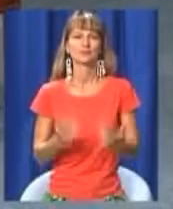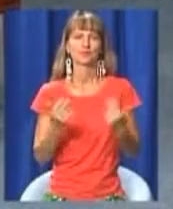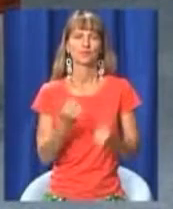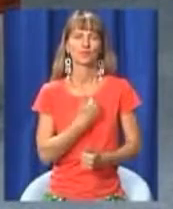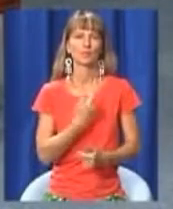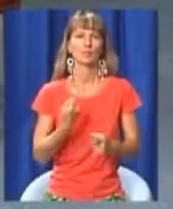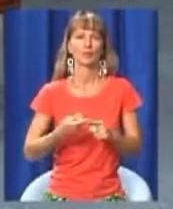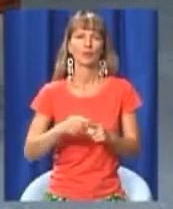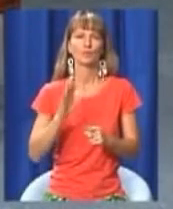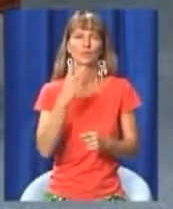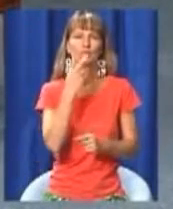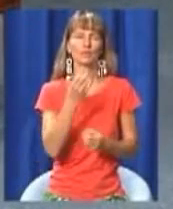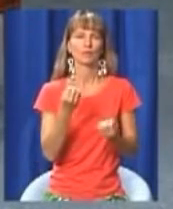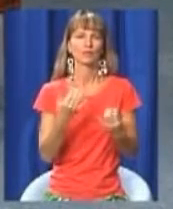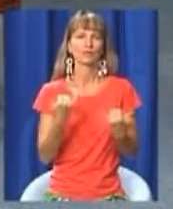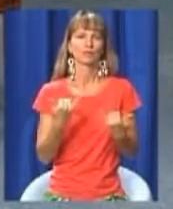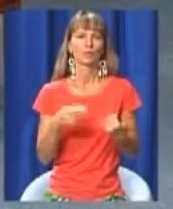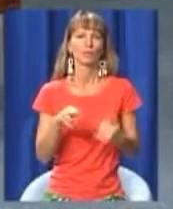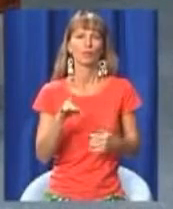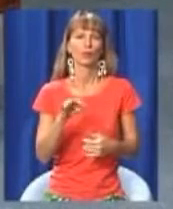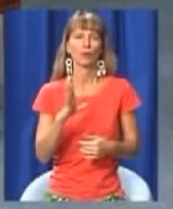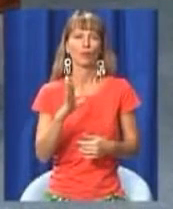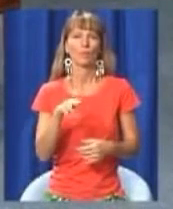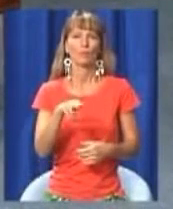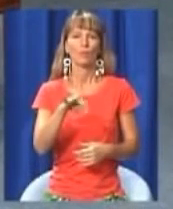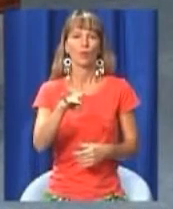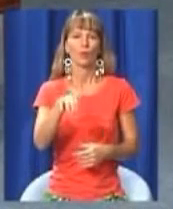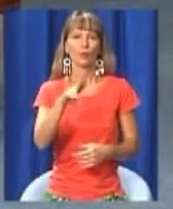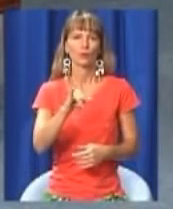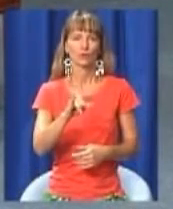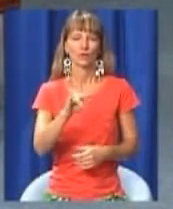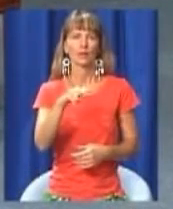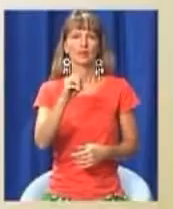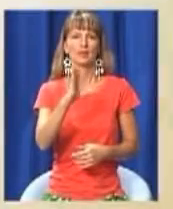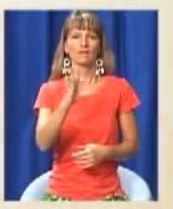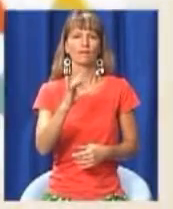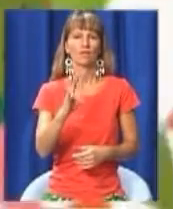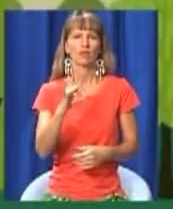Ну, от тому і будемо дивитися просто зараз про породу Девон Рекс.